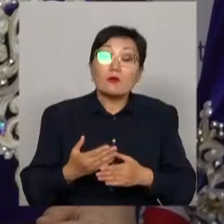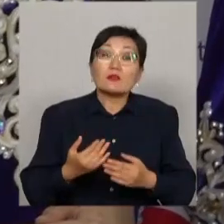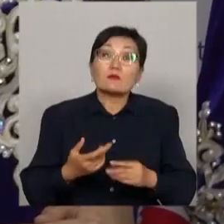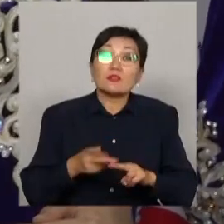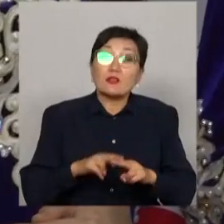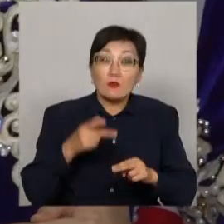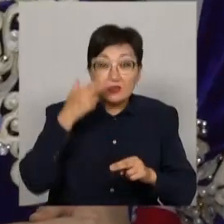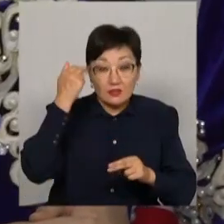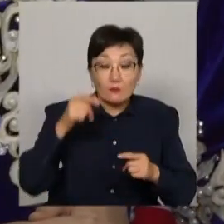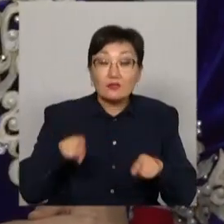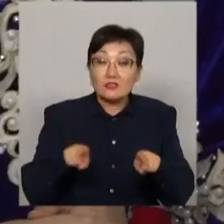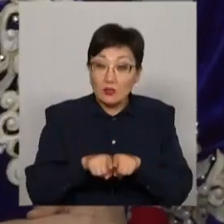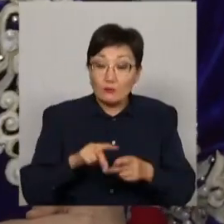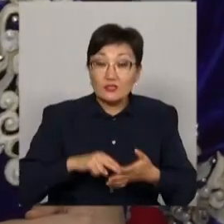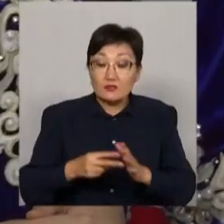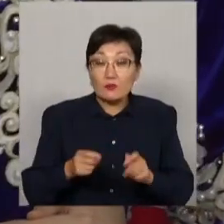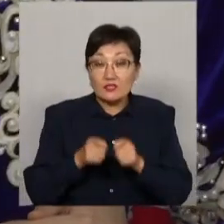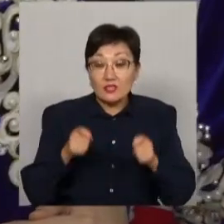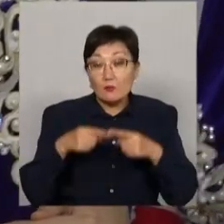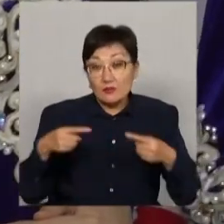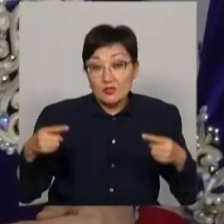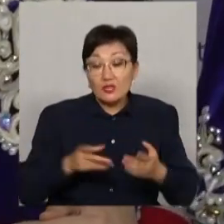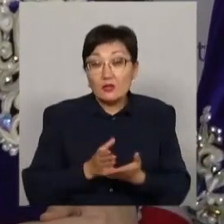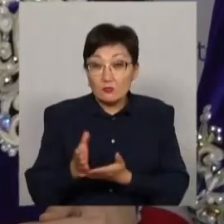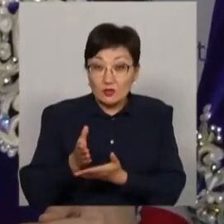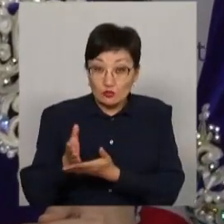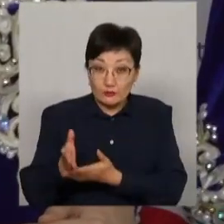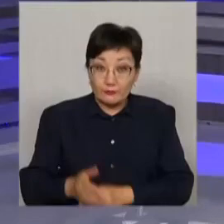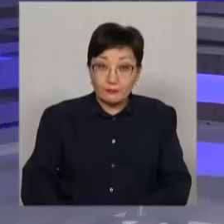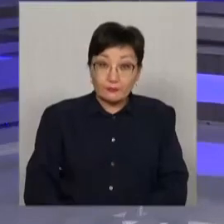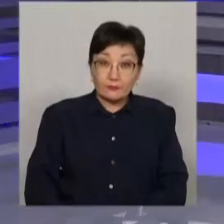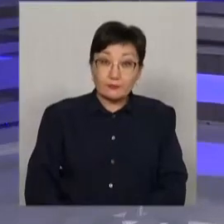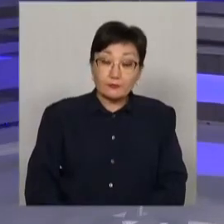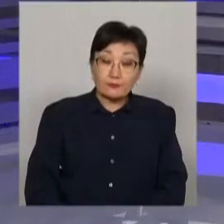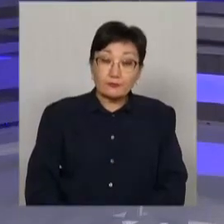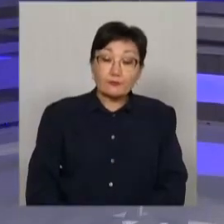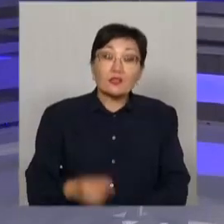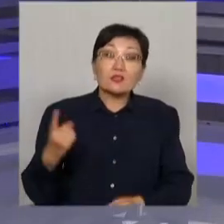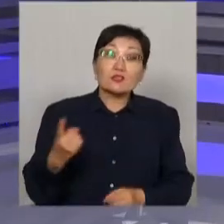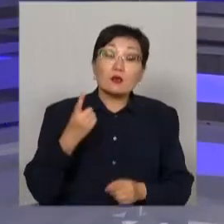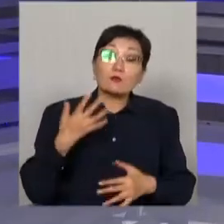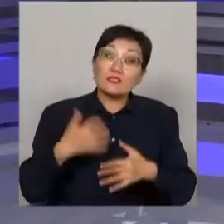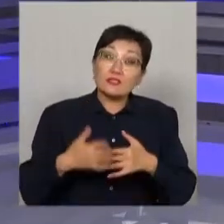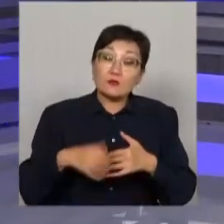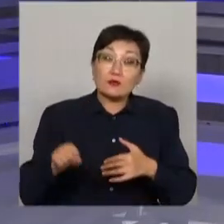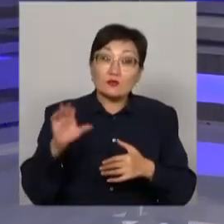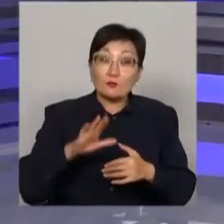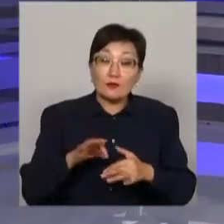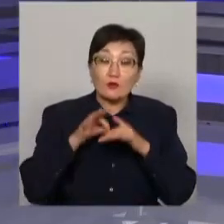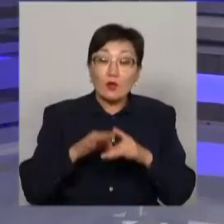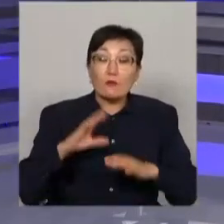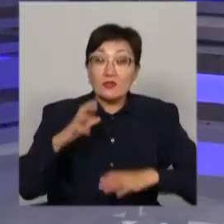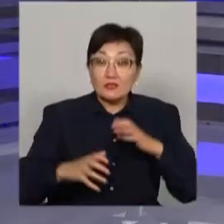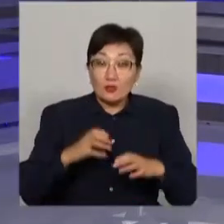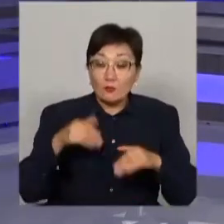Милане не будем. В будущем планируем открыть и другие маршруты. Впервые в Средней Азии прошел